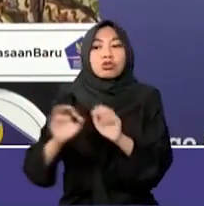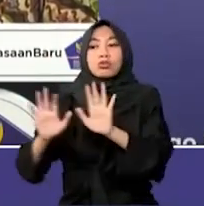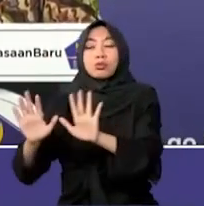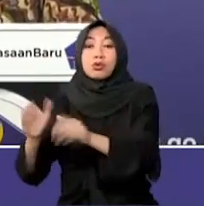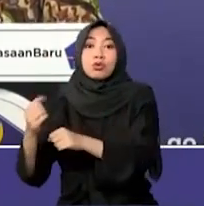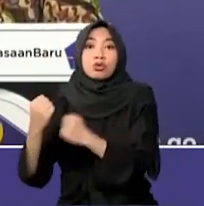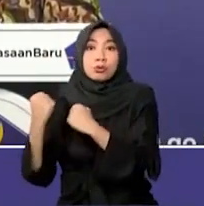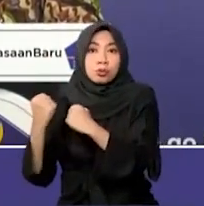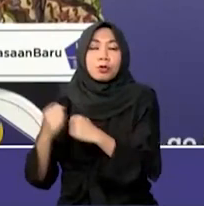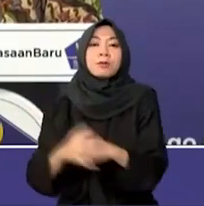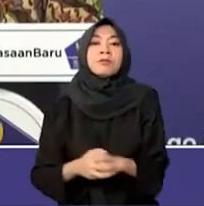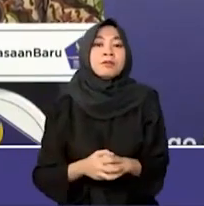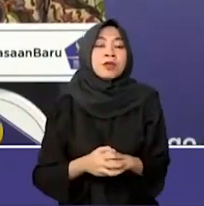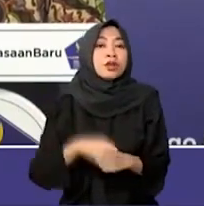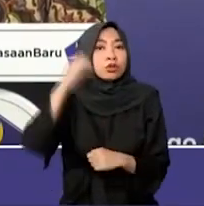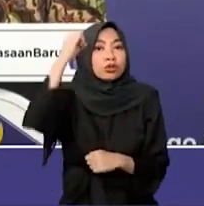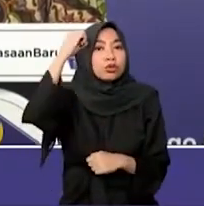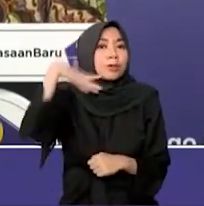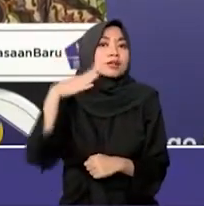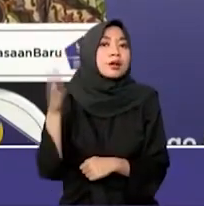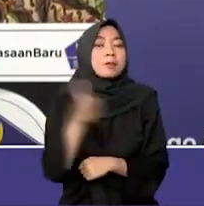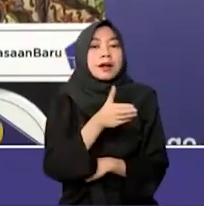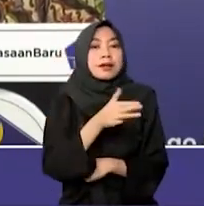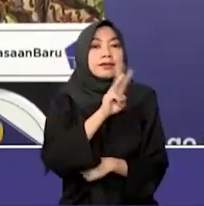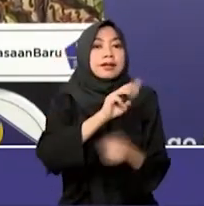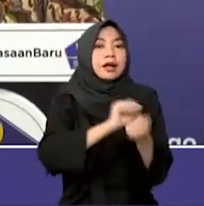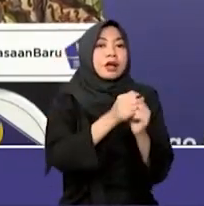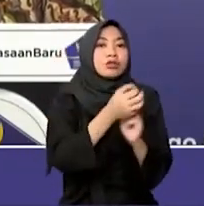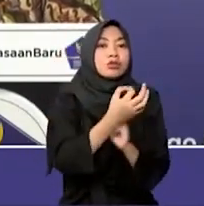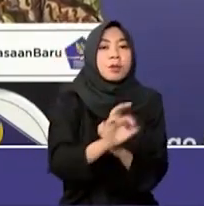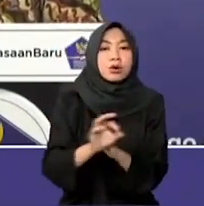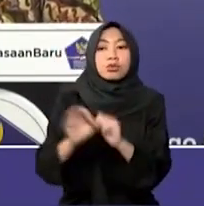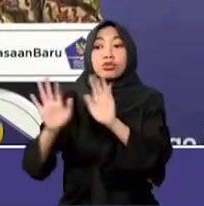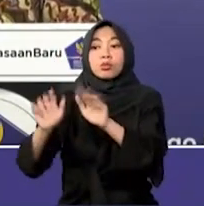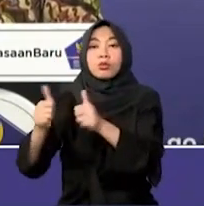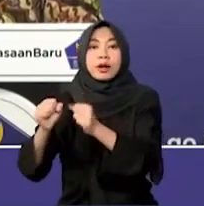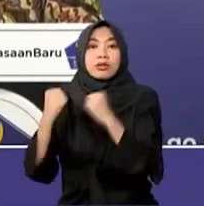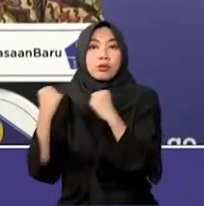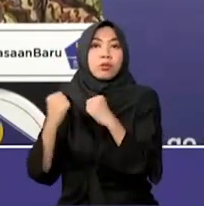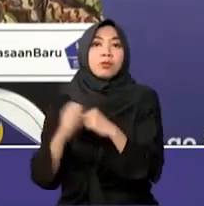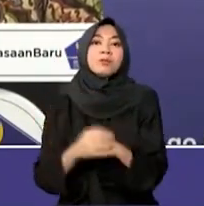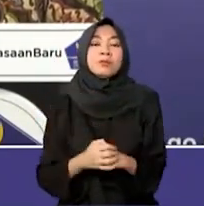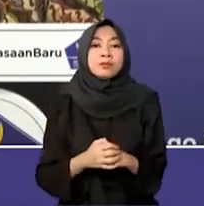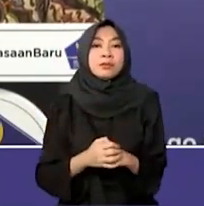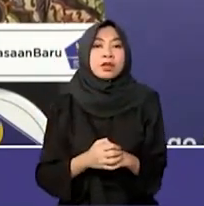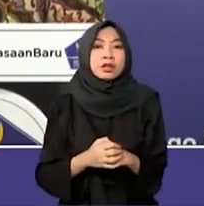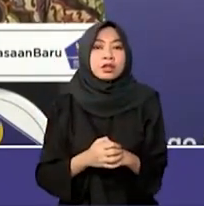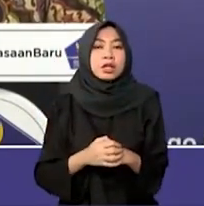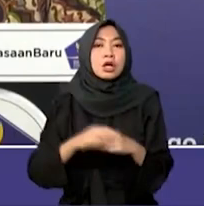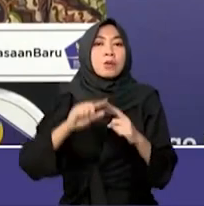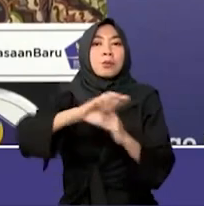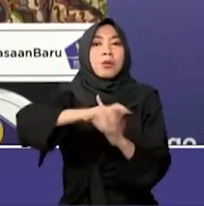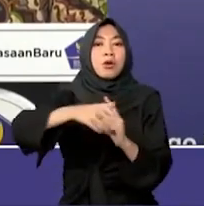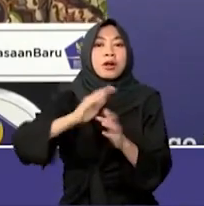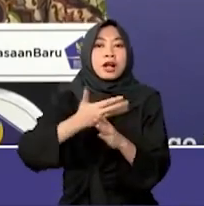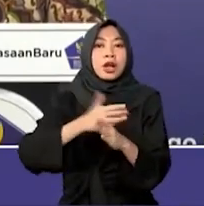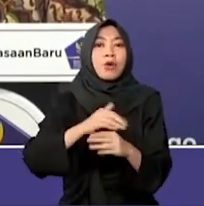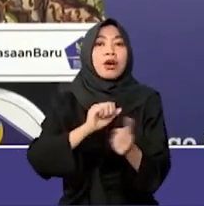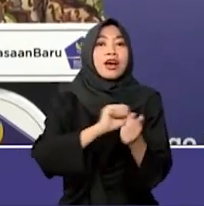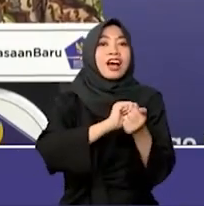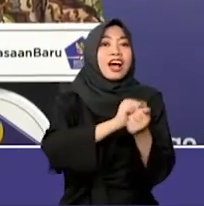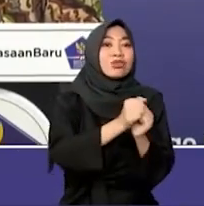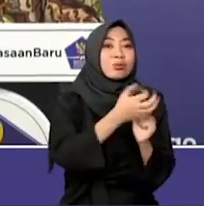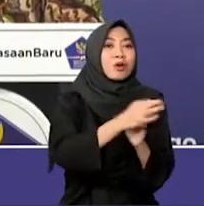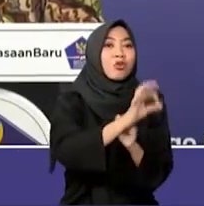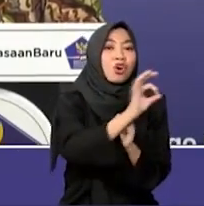10 sembuh Sumatera Barat tiga kasus Baru 10 sembuh Kepulauan Riau tidak ada kasus